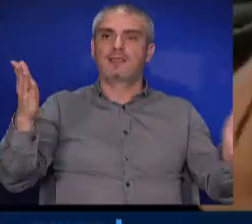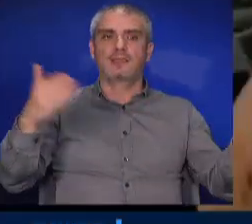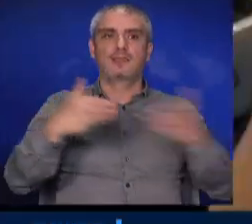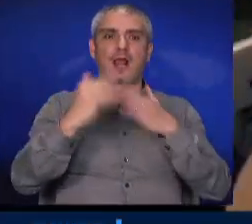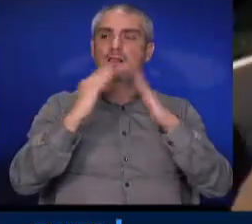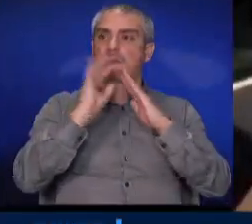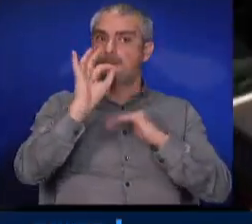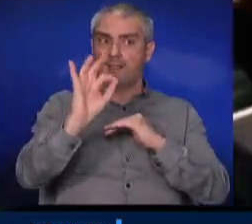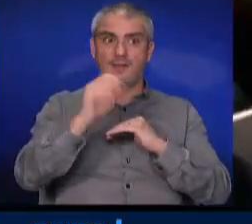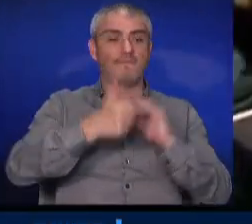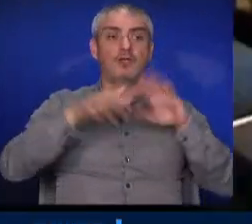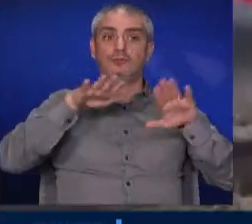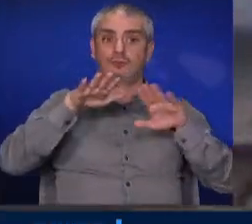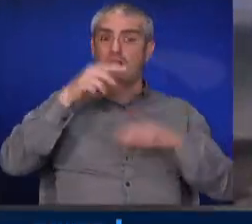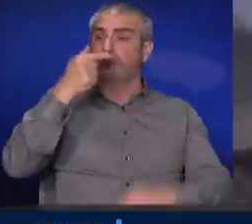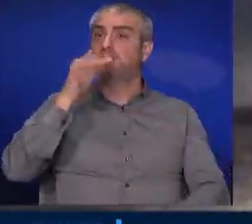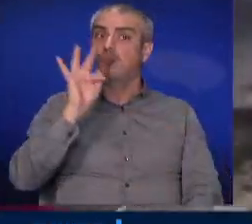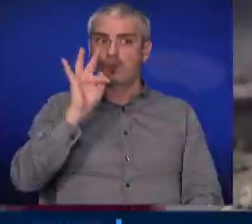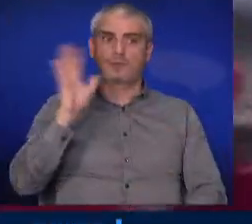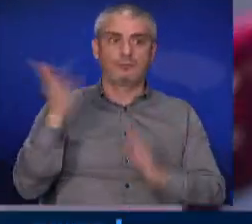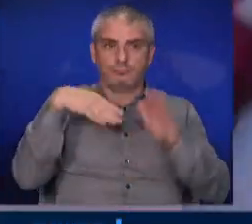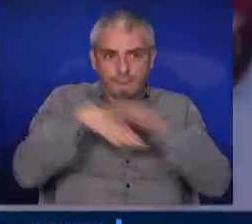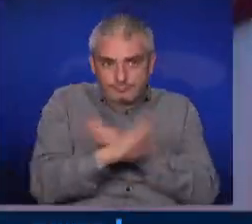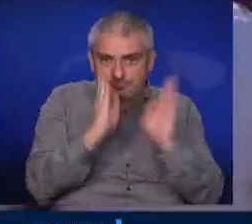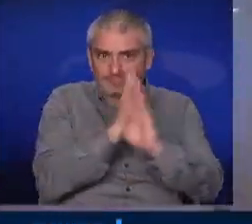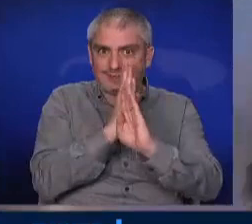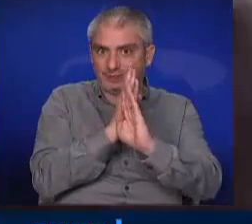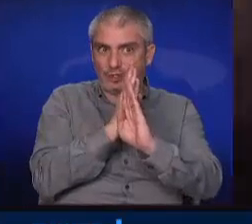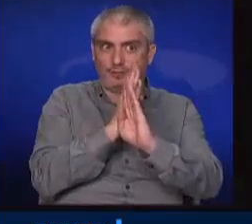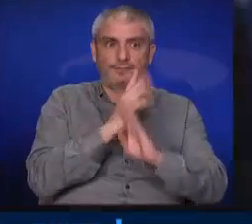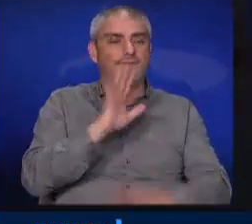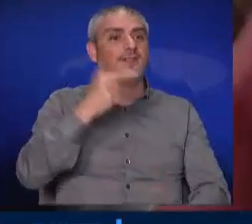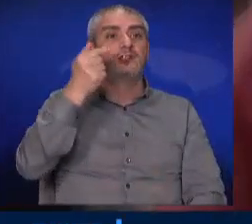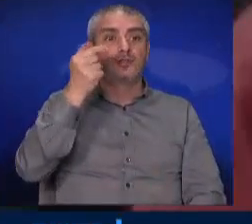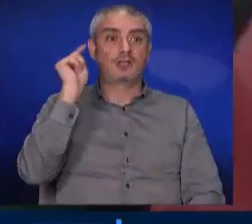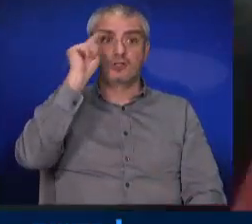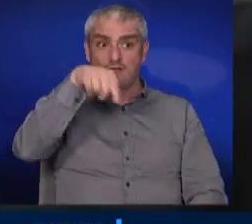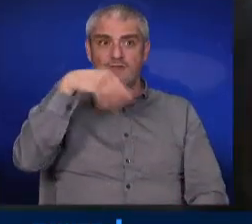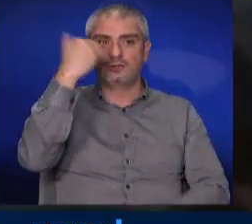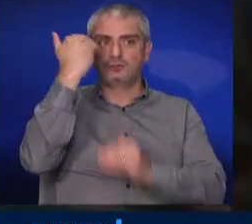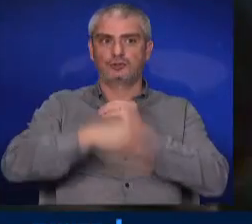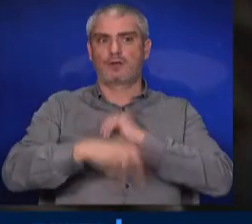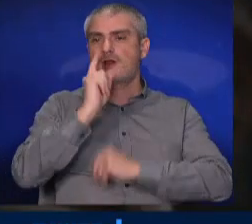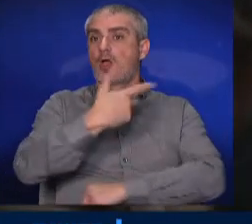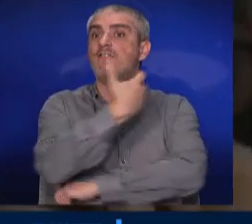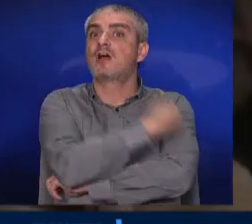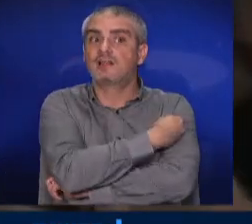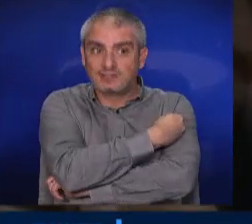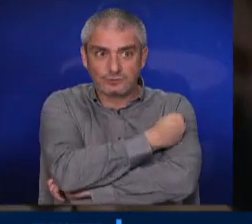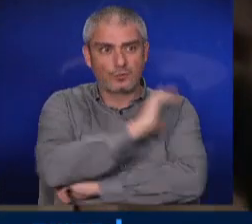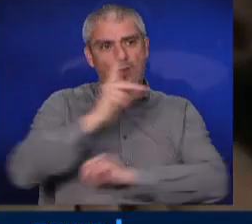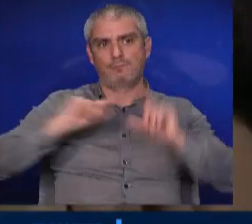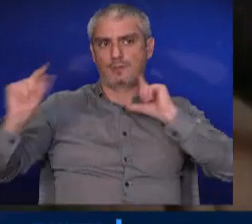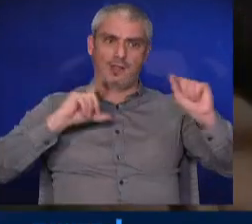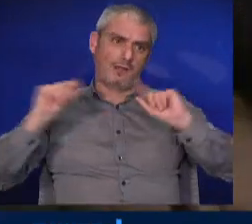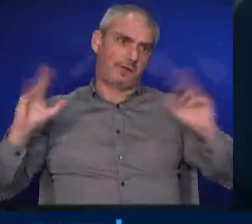בתיהם. וראש הממשלה, ג'סטין טרודו, הובהל למקום מסתור. Justin shows up, ends all mandates. Everyone goes home happy and we